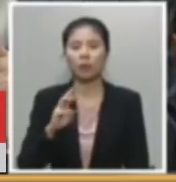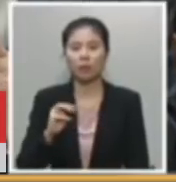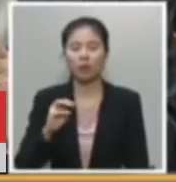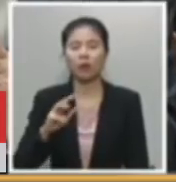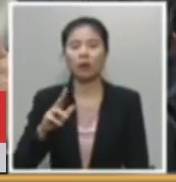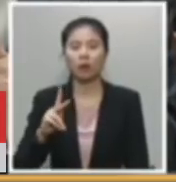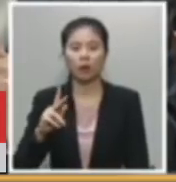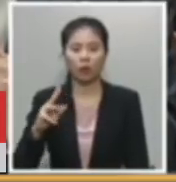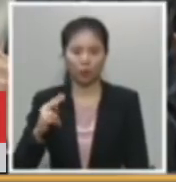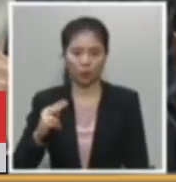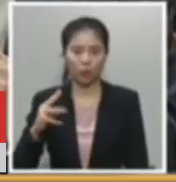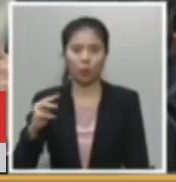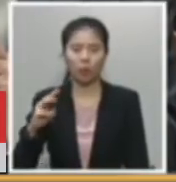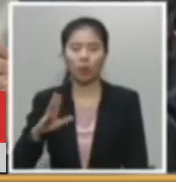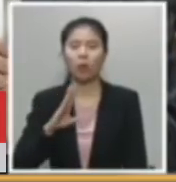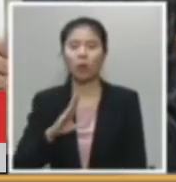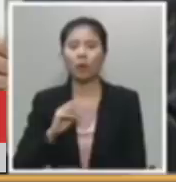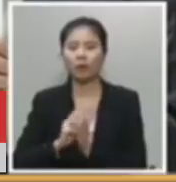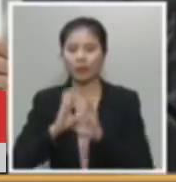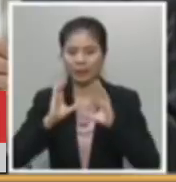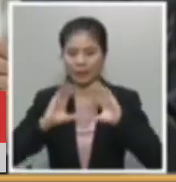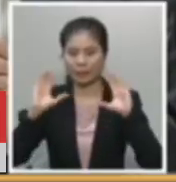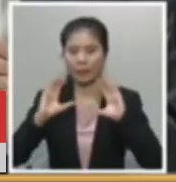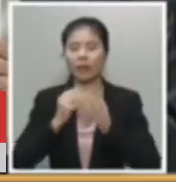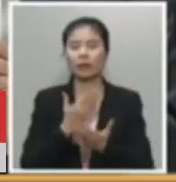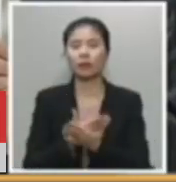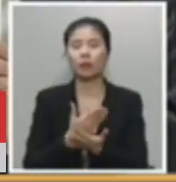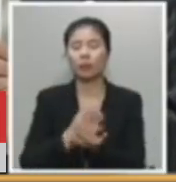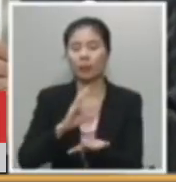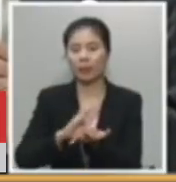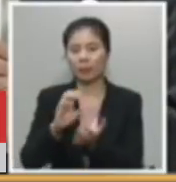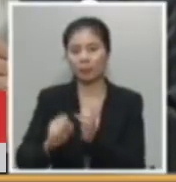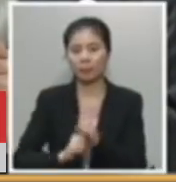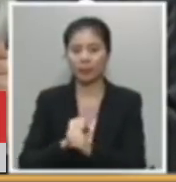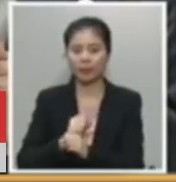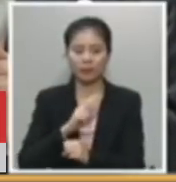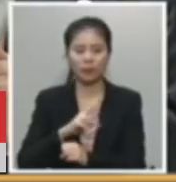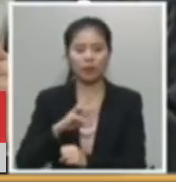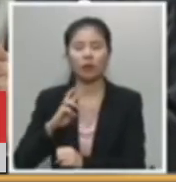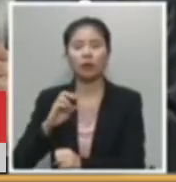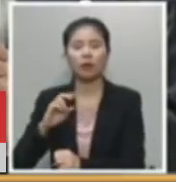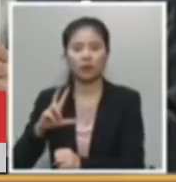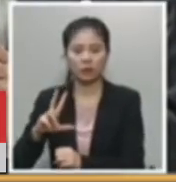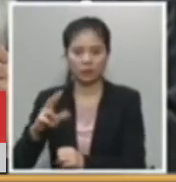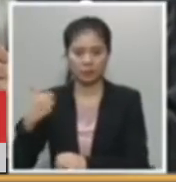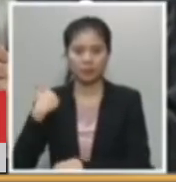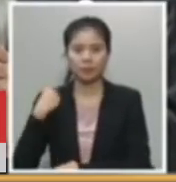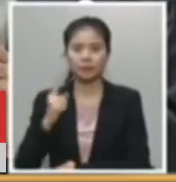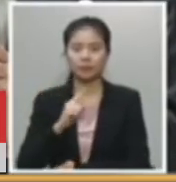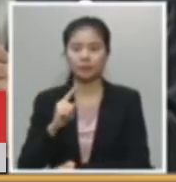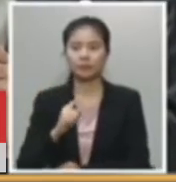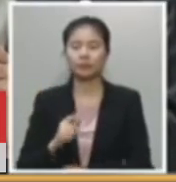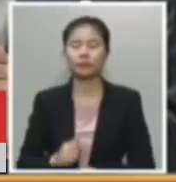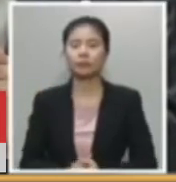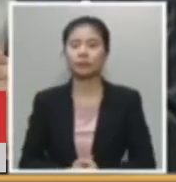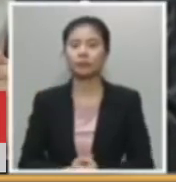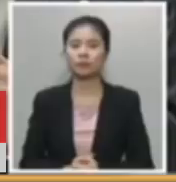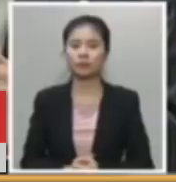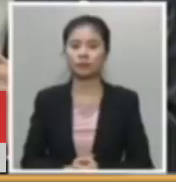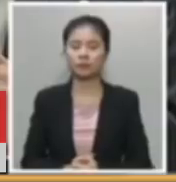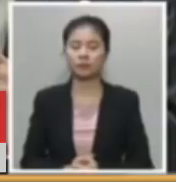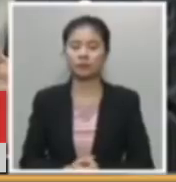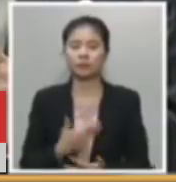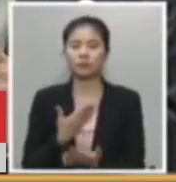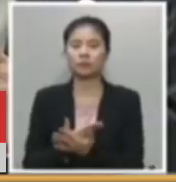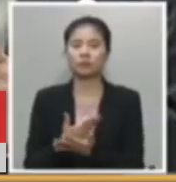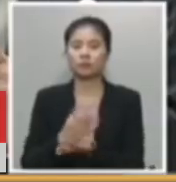าลเหมือนกันแล้วในงบประมาณปี2563เนี่ยผมได้เปิดดูแล้วครับก็ไม่มีการตั้งง